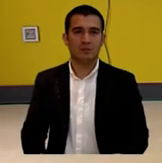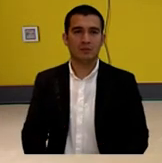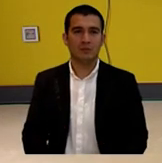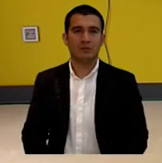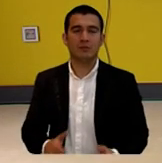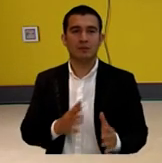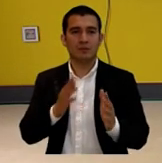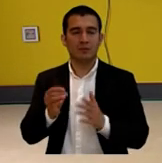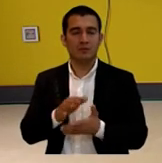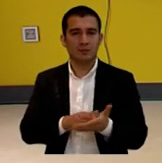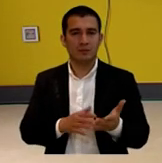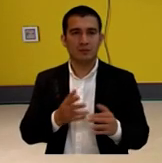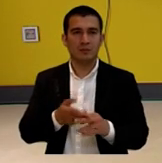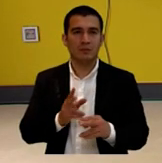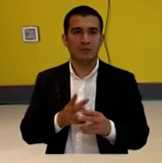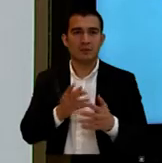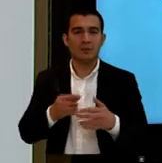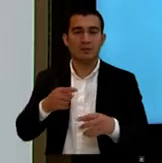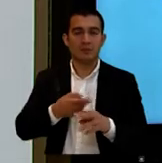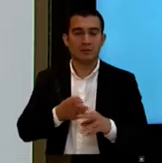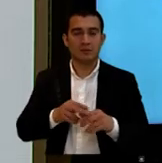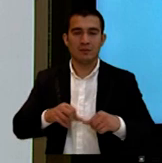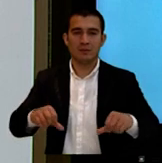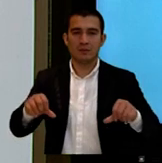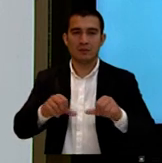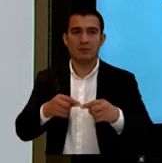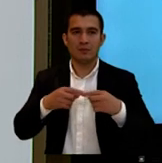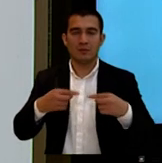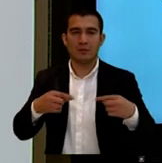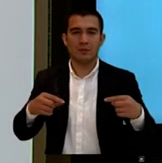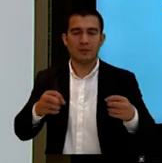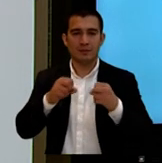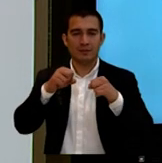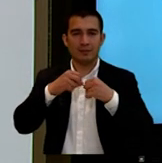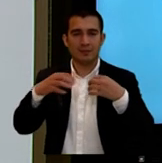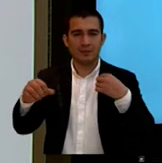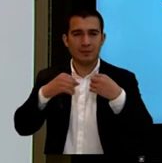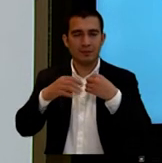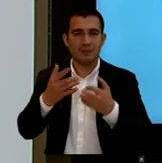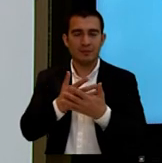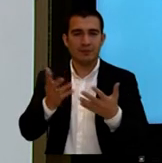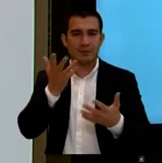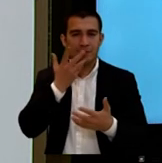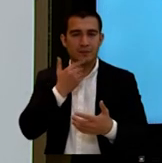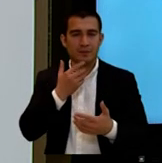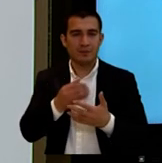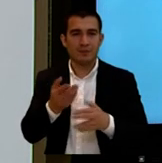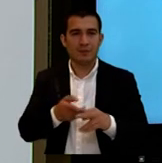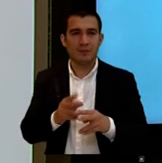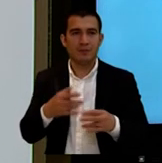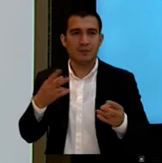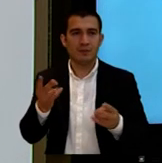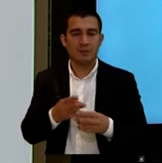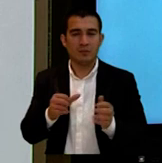Keyingi masalamiz, maydonni bezatish uchun chiroqchali tizmalar sotib olish kerak. Maydoncha muntazam 6 burchak